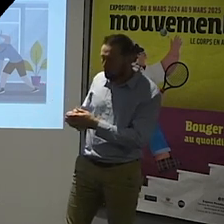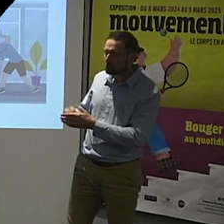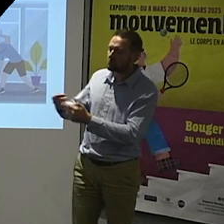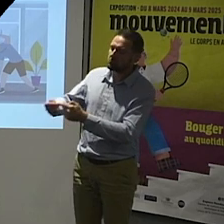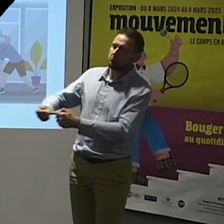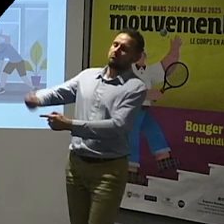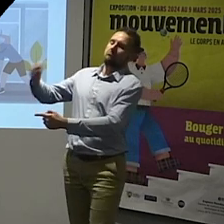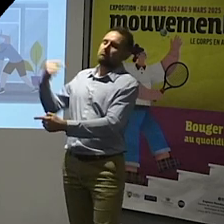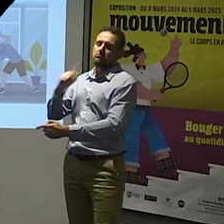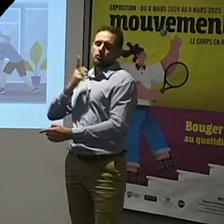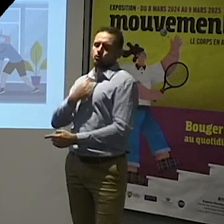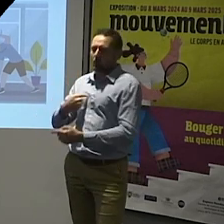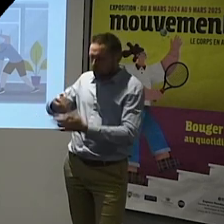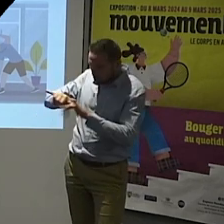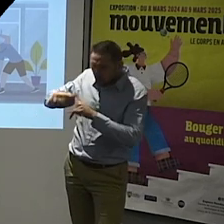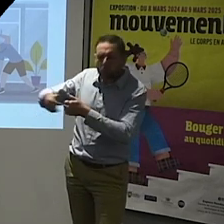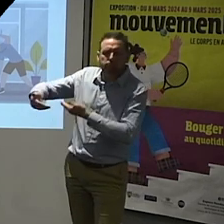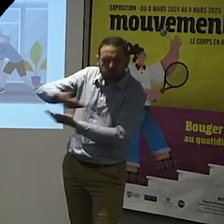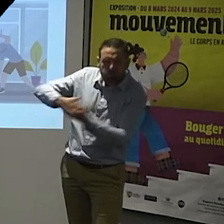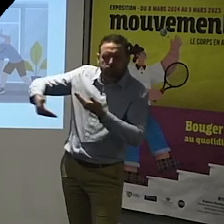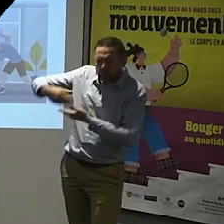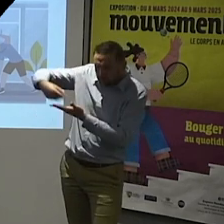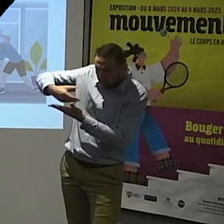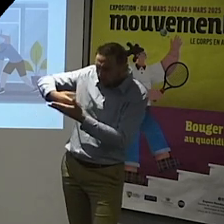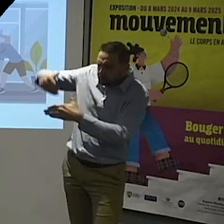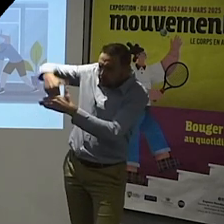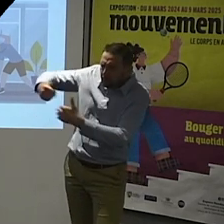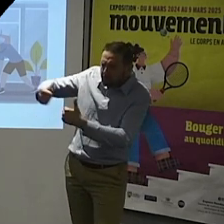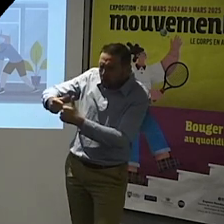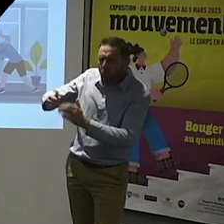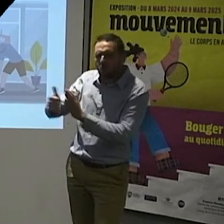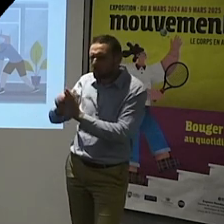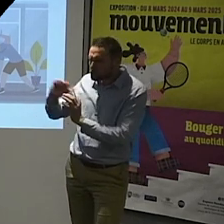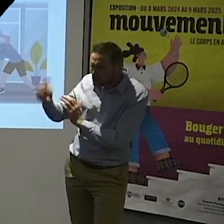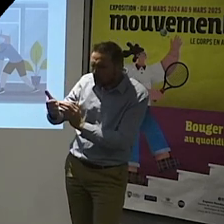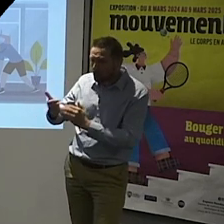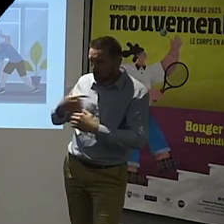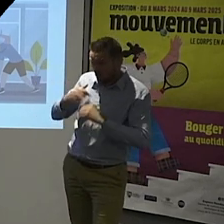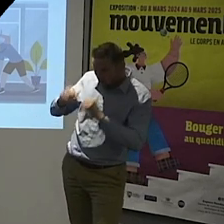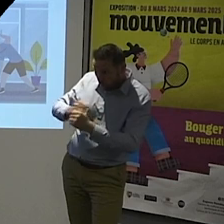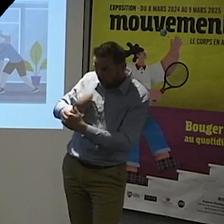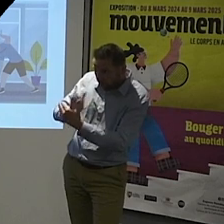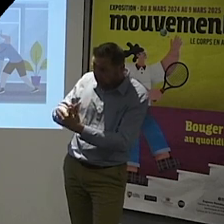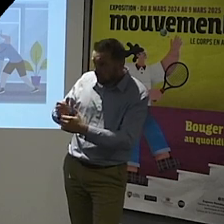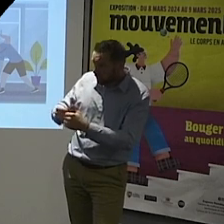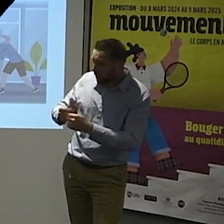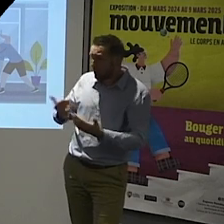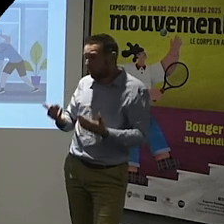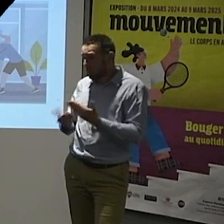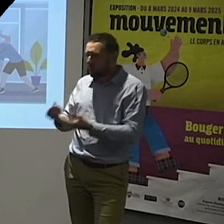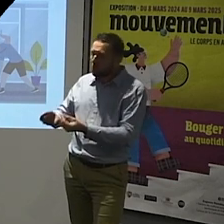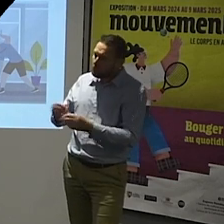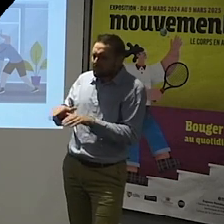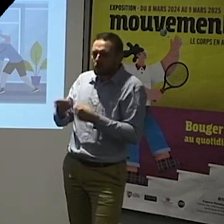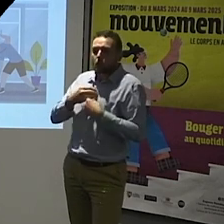donc avant que ça commence. Et pour savoir ce qu'on allait faire, nos capacités, nos compétences, pour ne pas nous coller trop